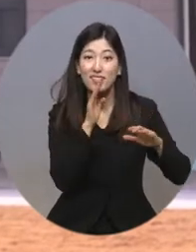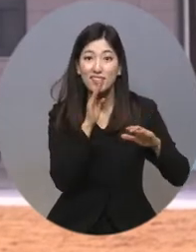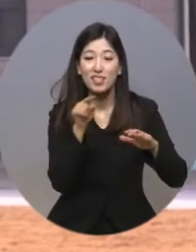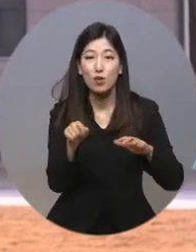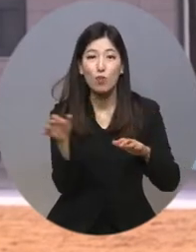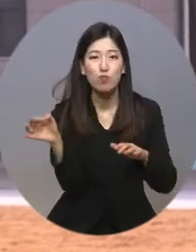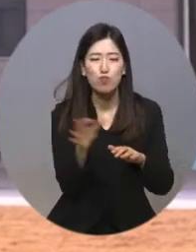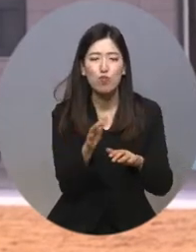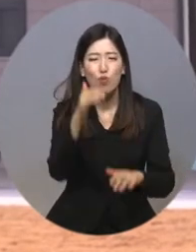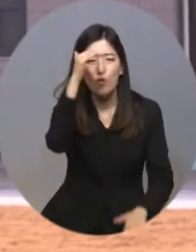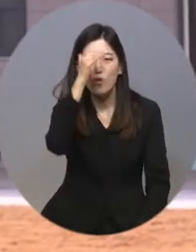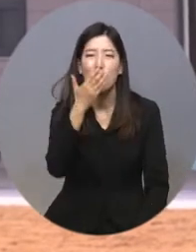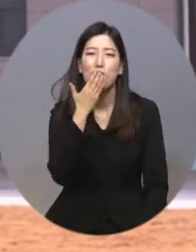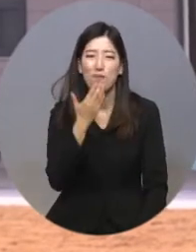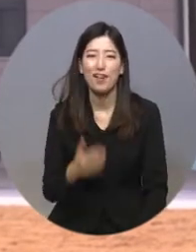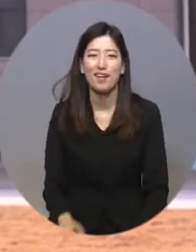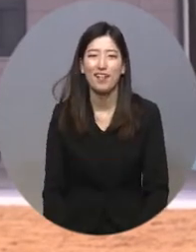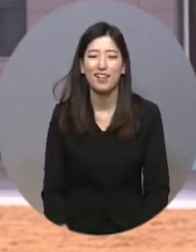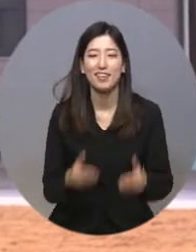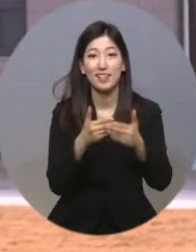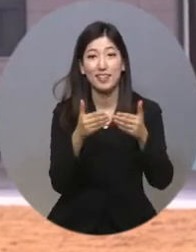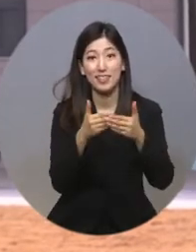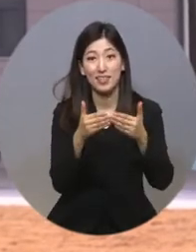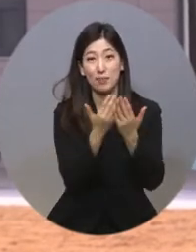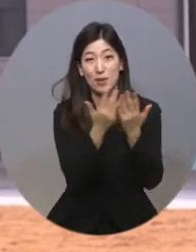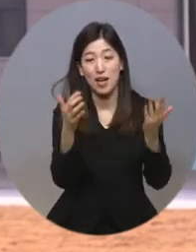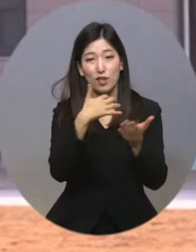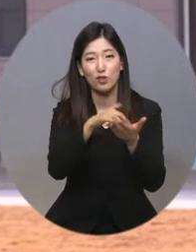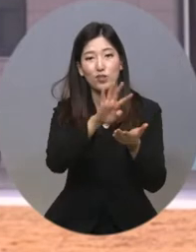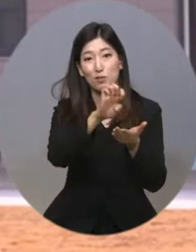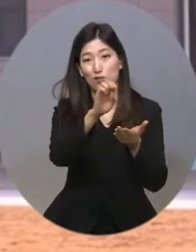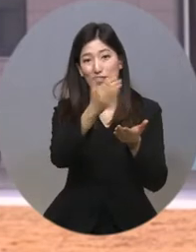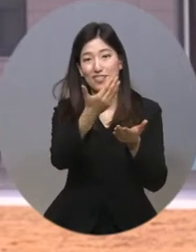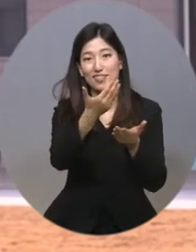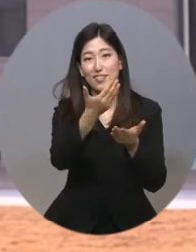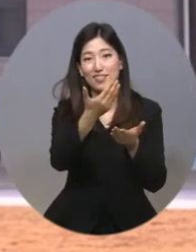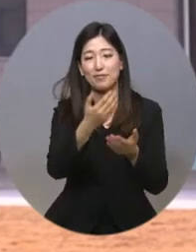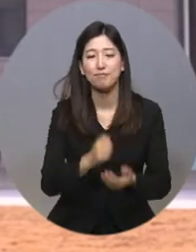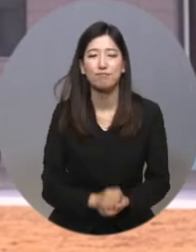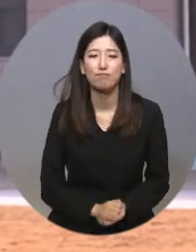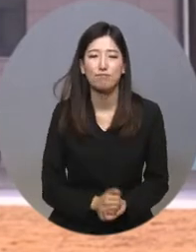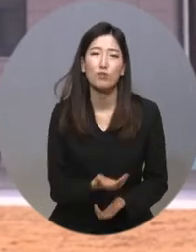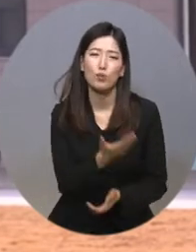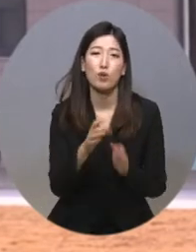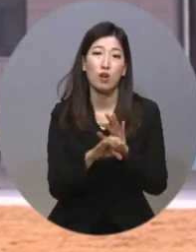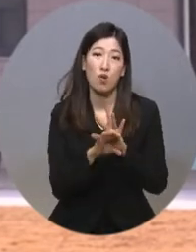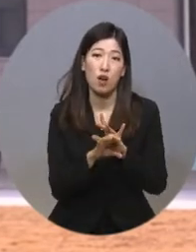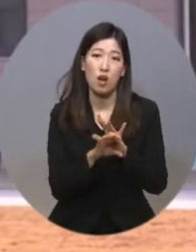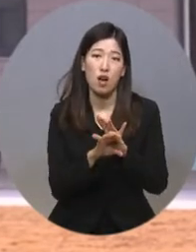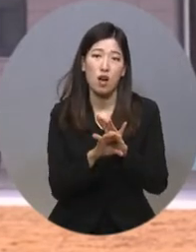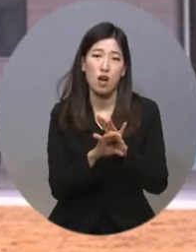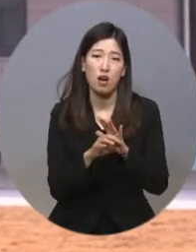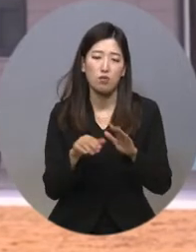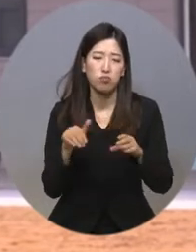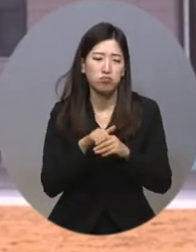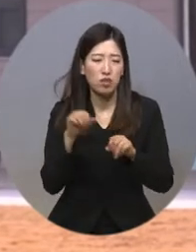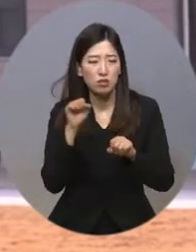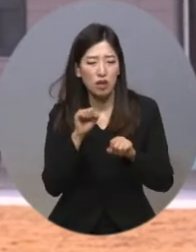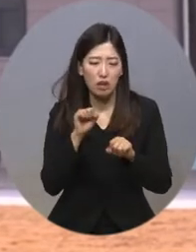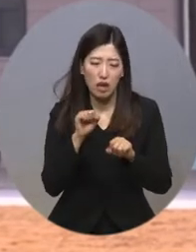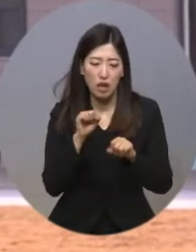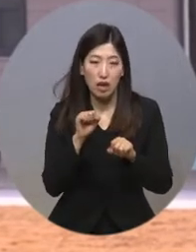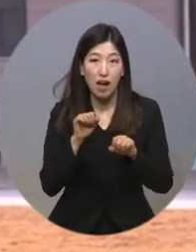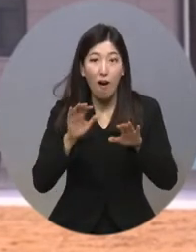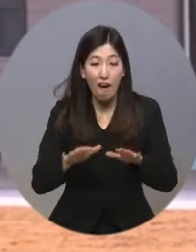있습니다. 총 49점의 다양한 작품들을 관람할 수 있으며 코로나로 인해 위축된 문화생활에 반가운 단비